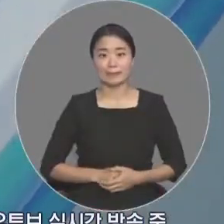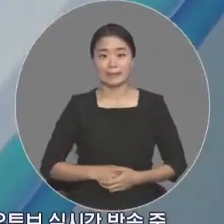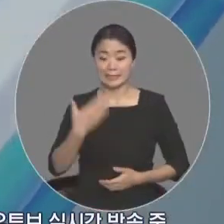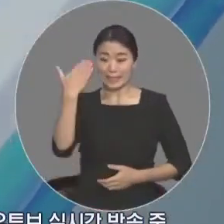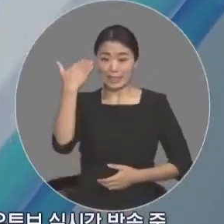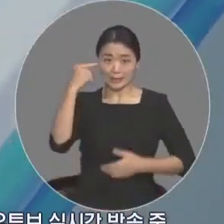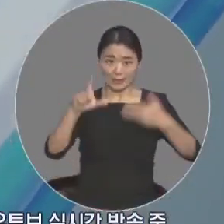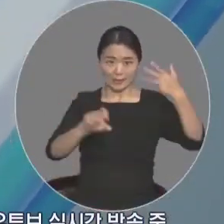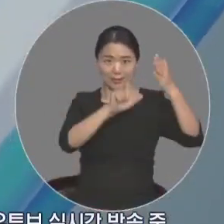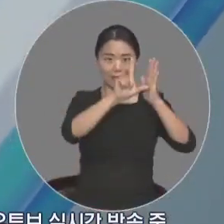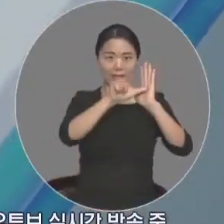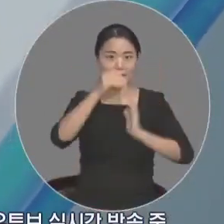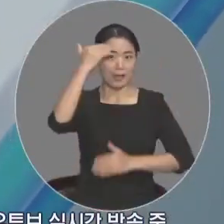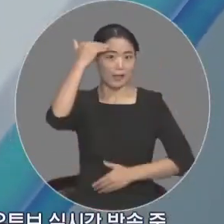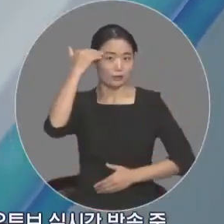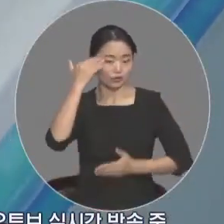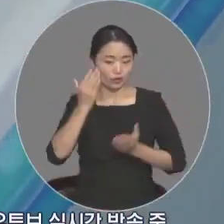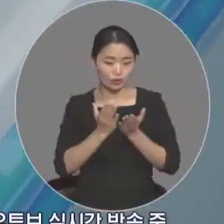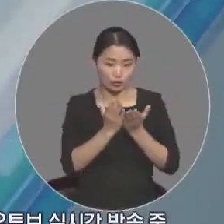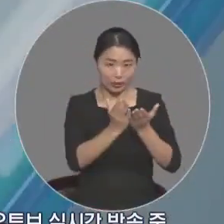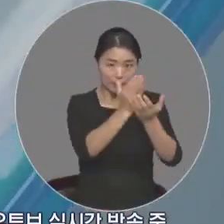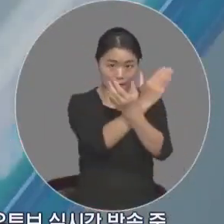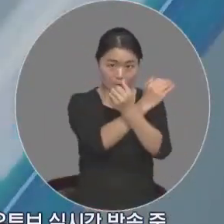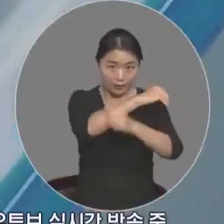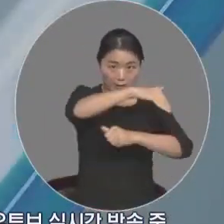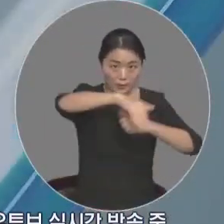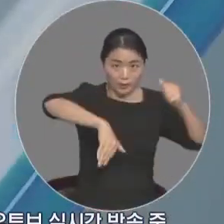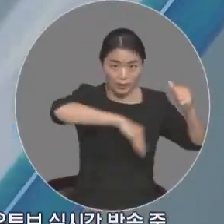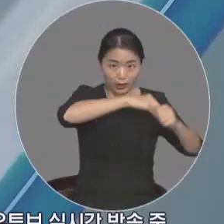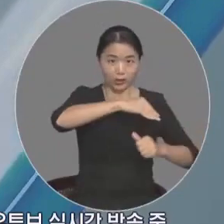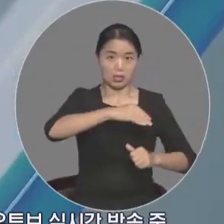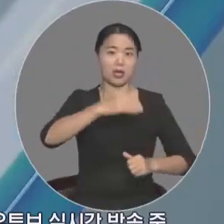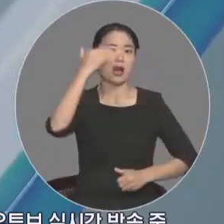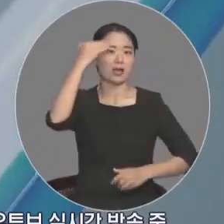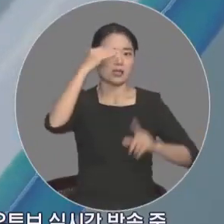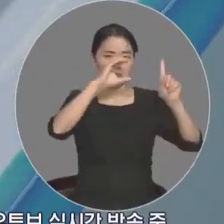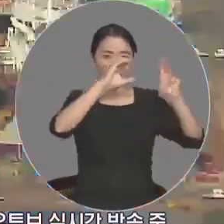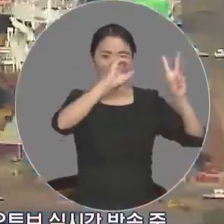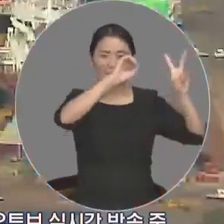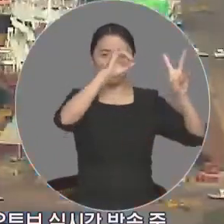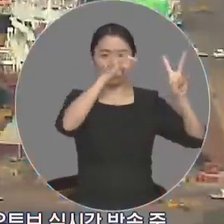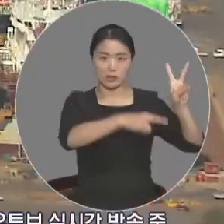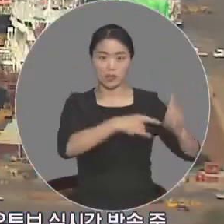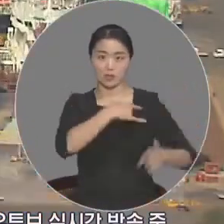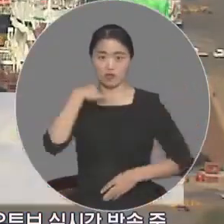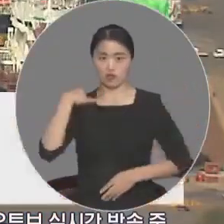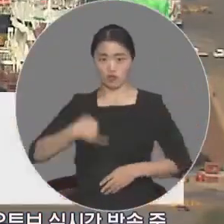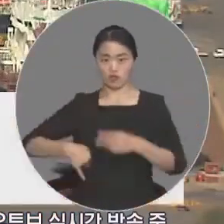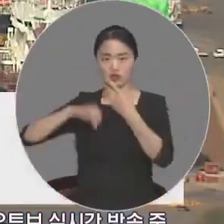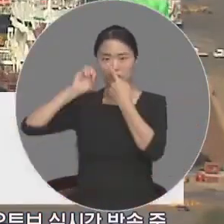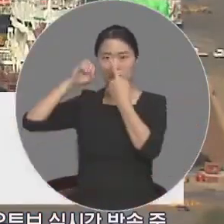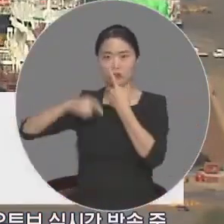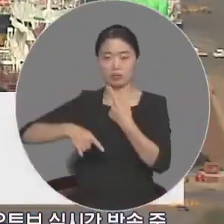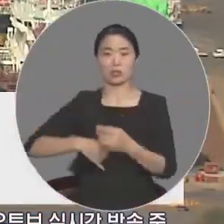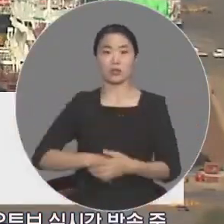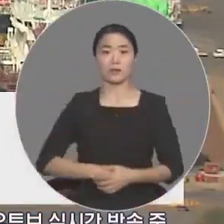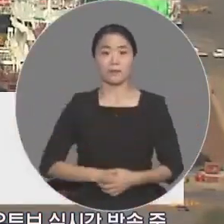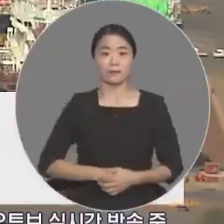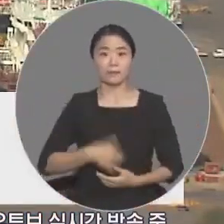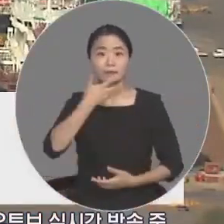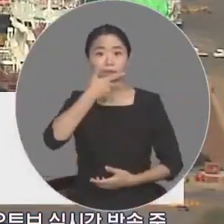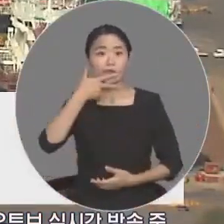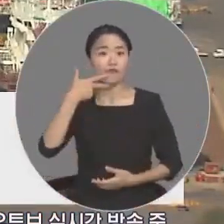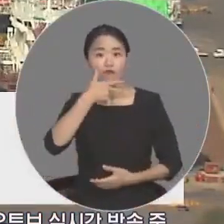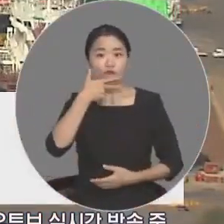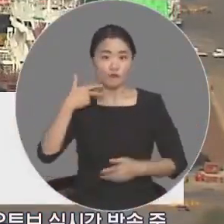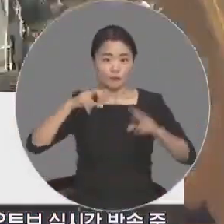지난 8월 한국 조선업계 수주량이 경쟁국인 중국의 또 다시 크게 뒤진 것으로 나타났습니다 영국의